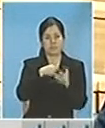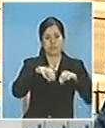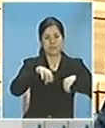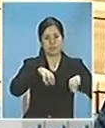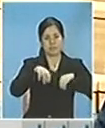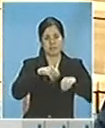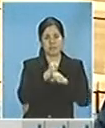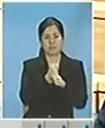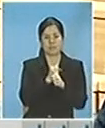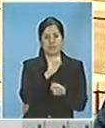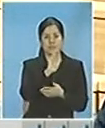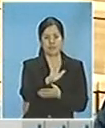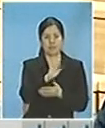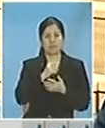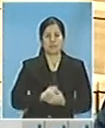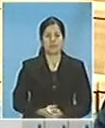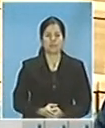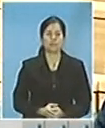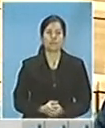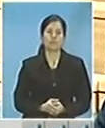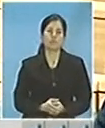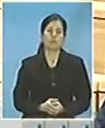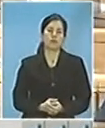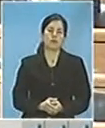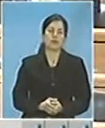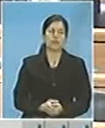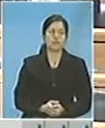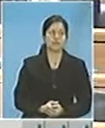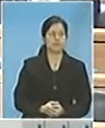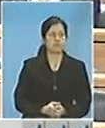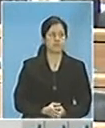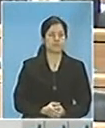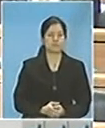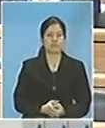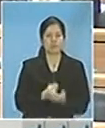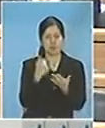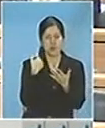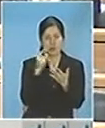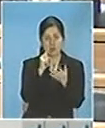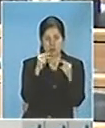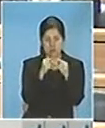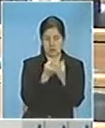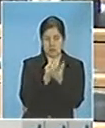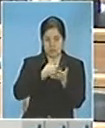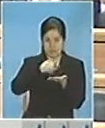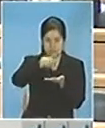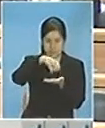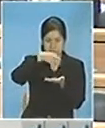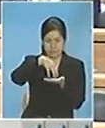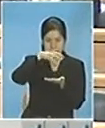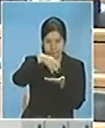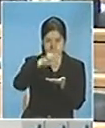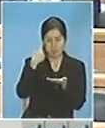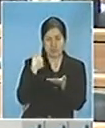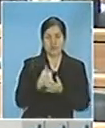หารงานของราชบัณฑิตยสถานต่อไปนะคะซึ่งเรื่องทั้งหมดทั้งหลายที่ฉันนำกล่าวใน